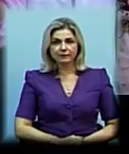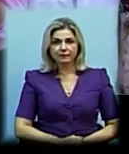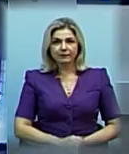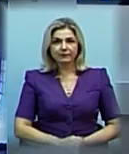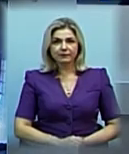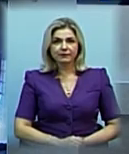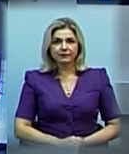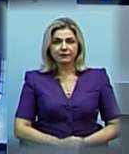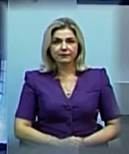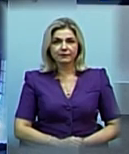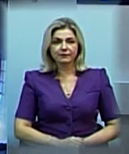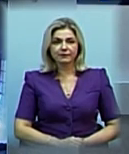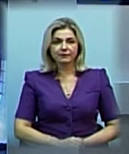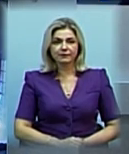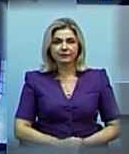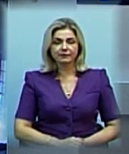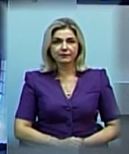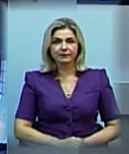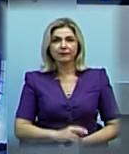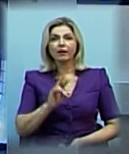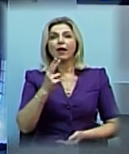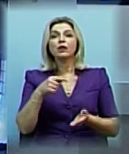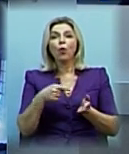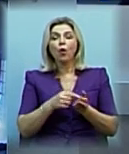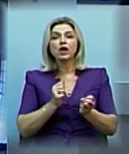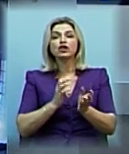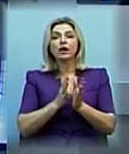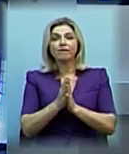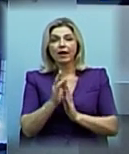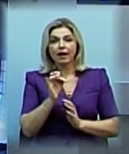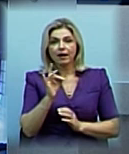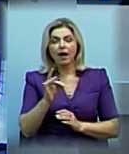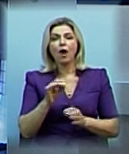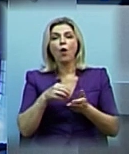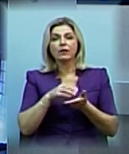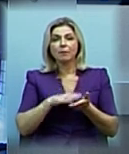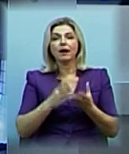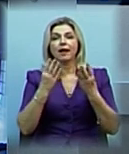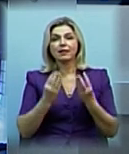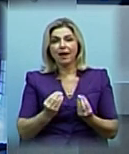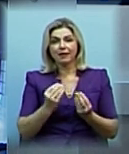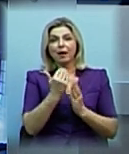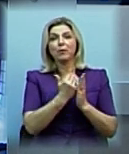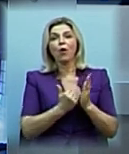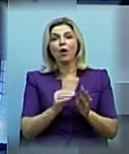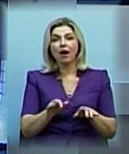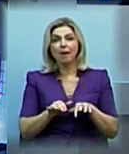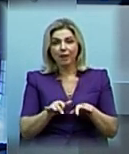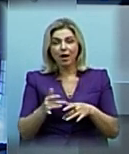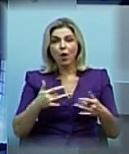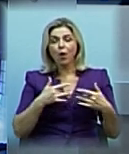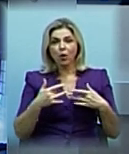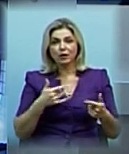Миколаївщини. У Миколаєві у Каштановому сквері відзначили День програміста. Концерт підготували